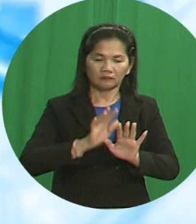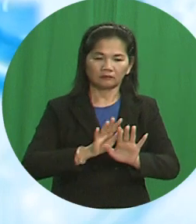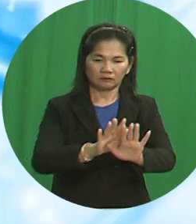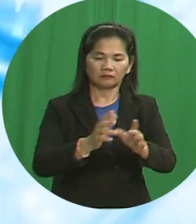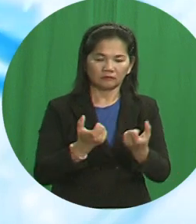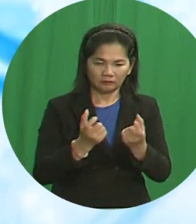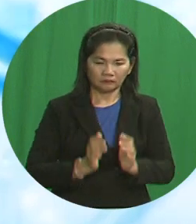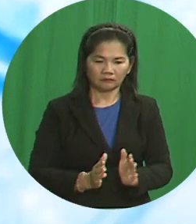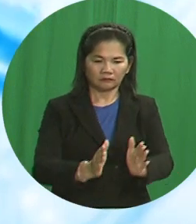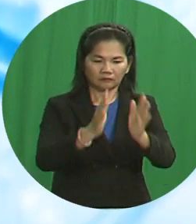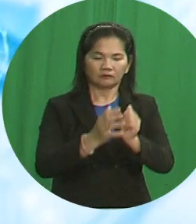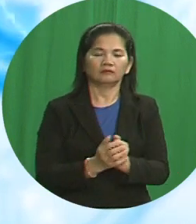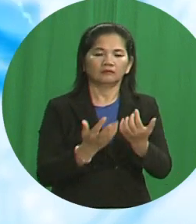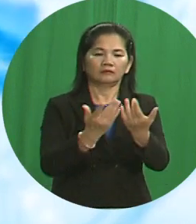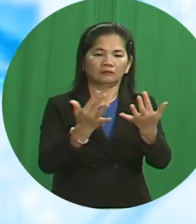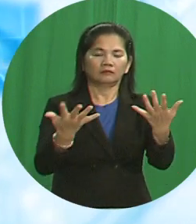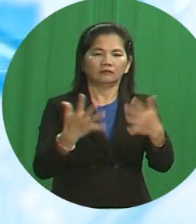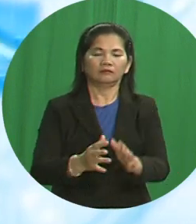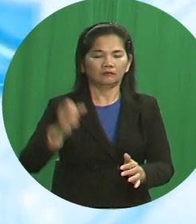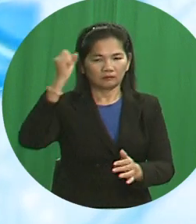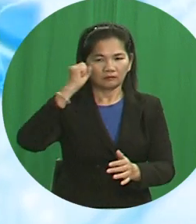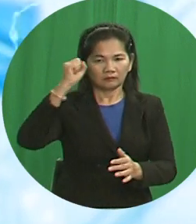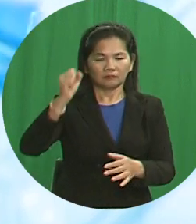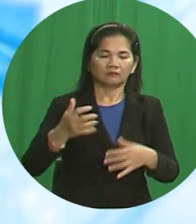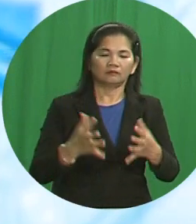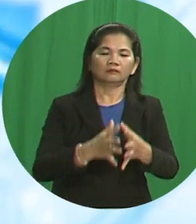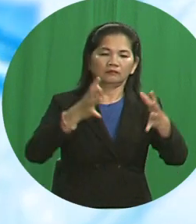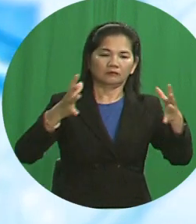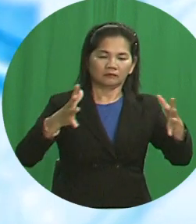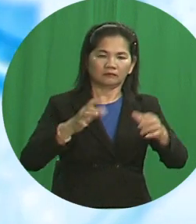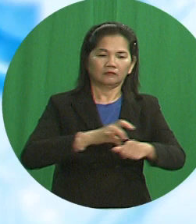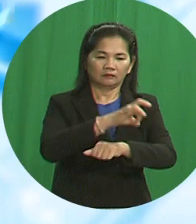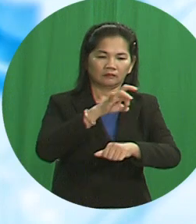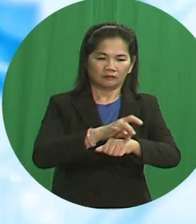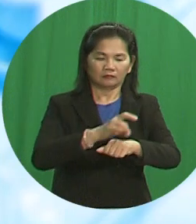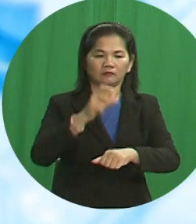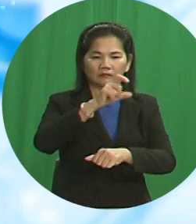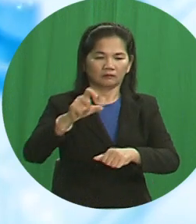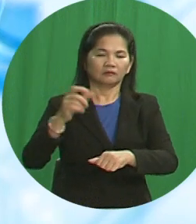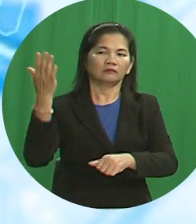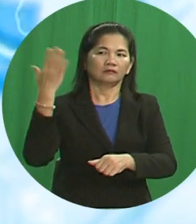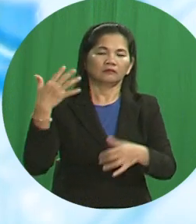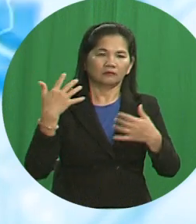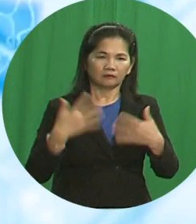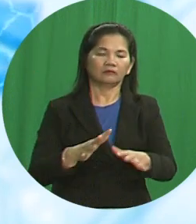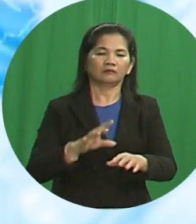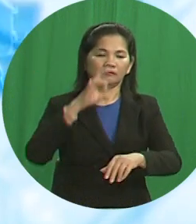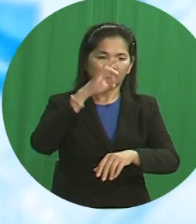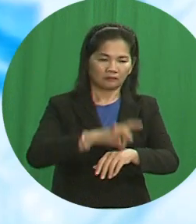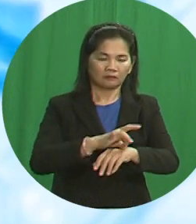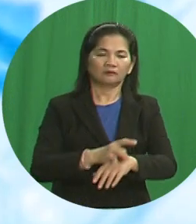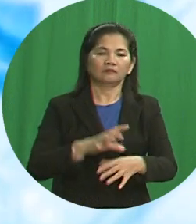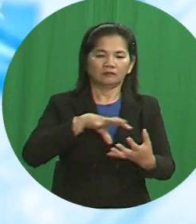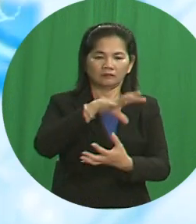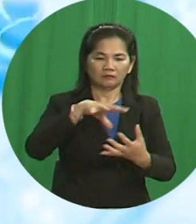ផ្លូវនានានៅក្នុងទីក្រុងជាច្រើនជាបាតកម្មតវ៉ាដ៏ធំបំផុតក្នុងពេលប៉ុន្មានសប្តាហ៍កន្លងទៅនេះចំពេលដែលមានភាពចលាច